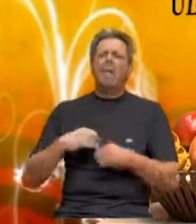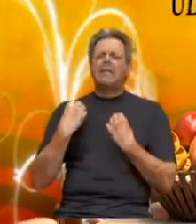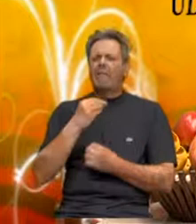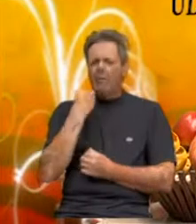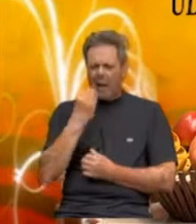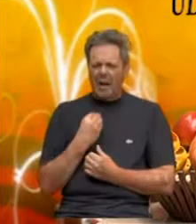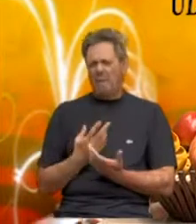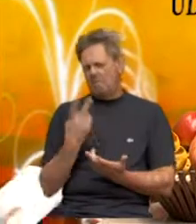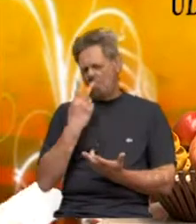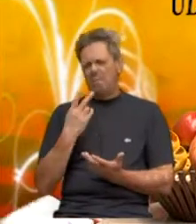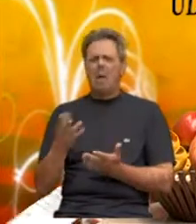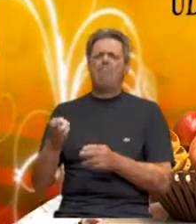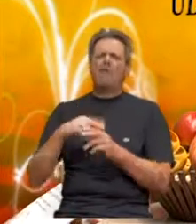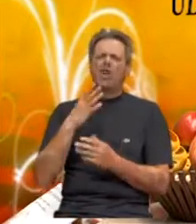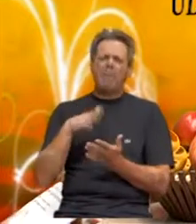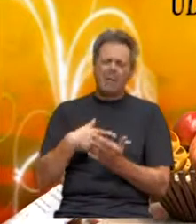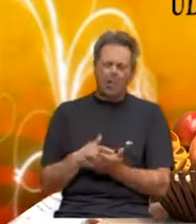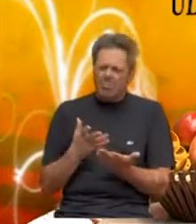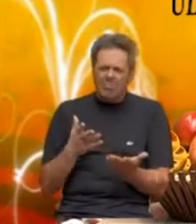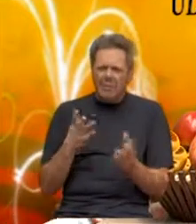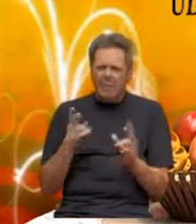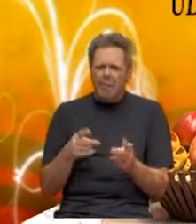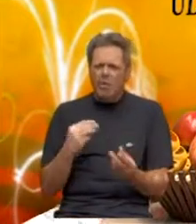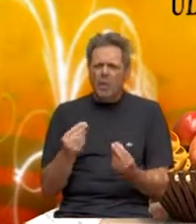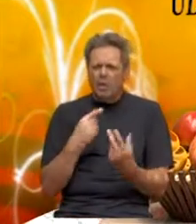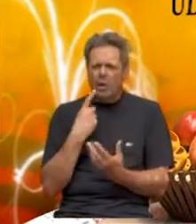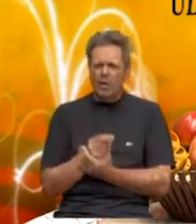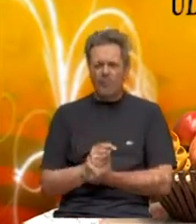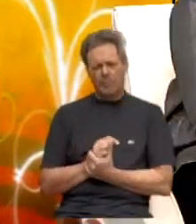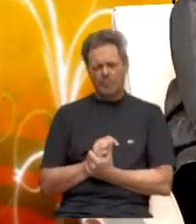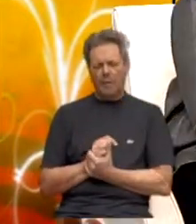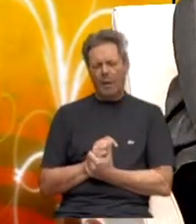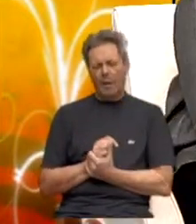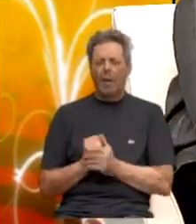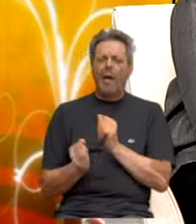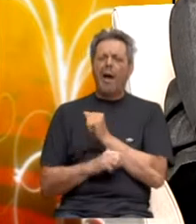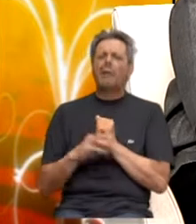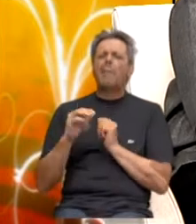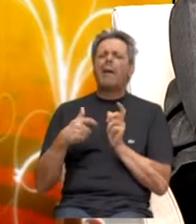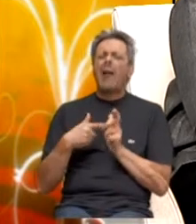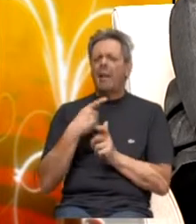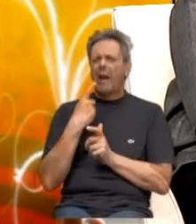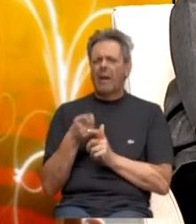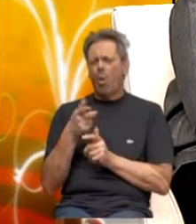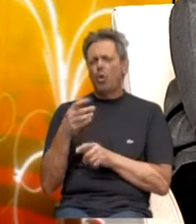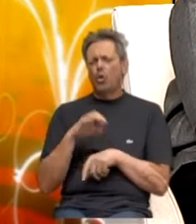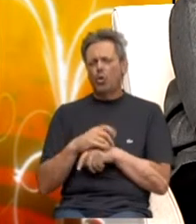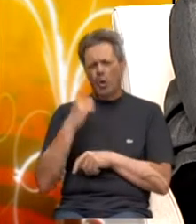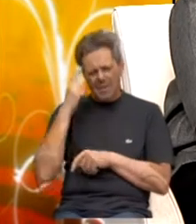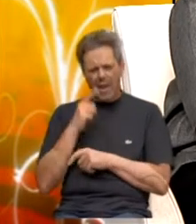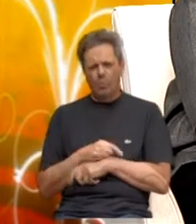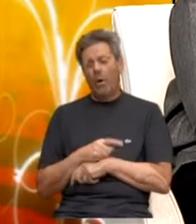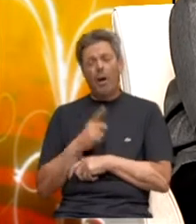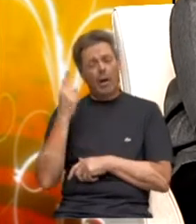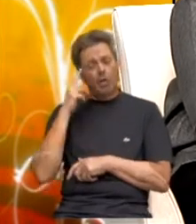previše masnoća i tako dalje. To, jel mi možete nešto? Akademik Reiner je potvrdio ono što dakle, liječnici znaju, ali što možda ne zna